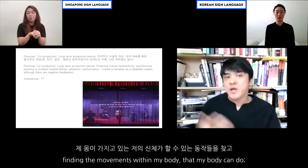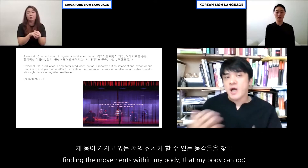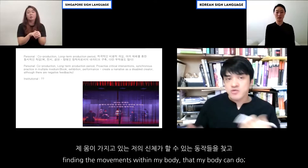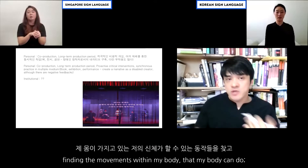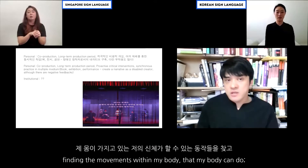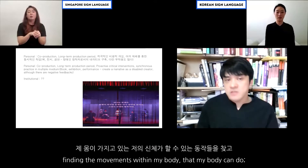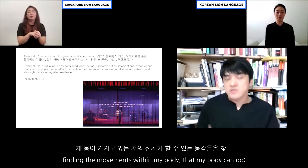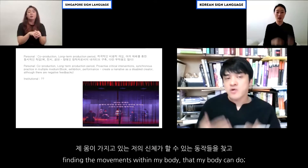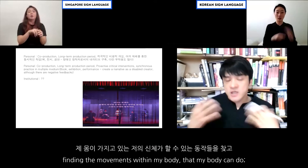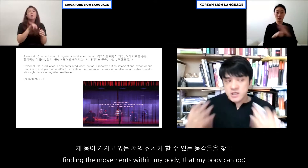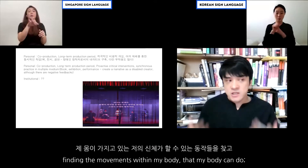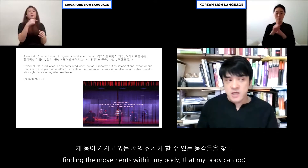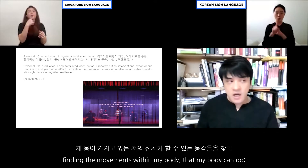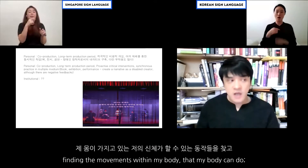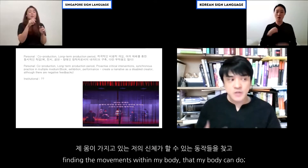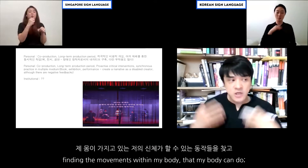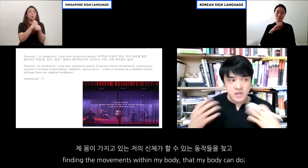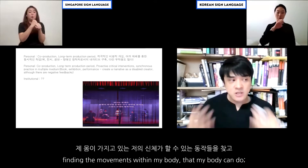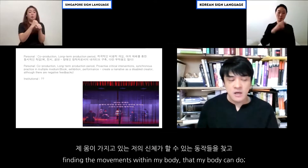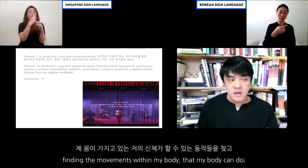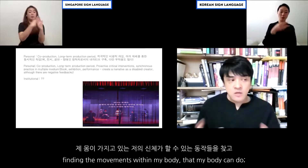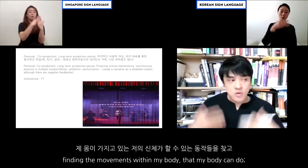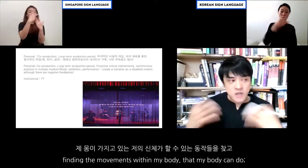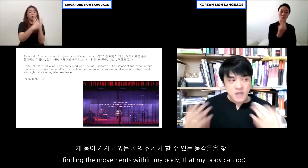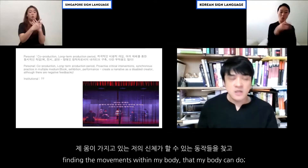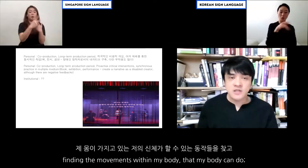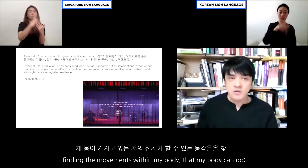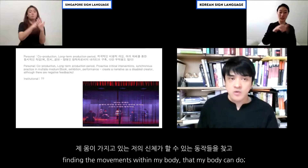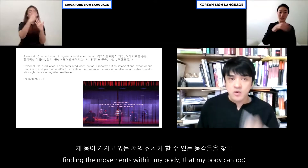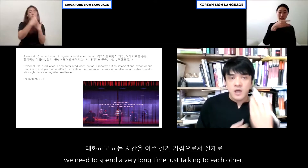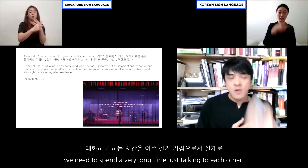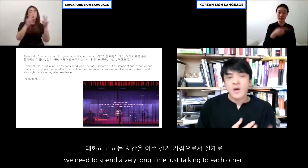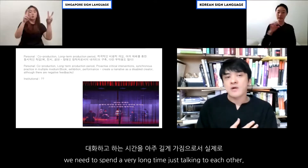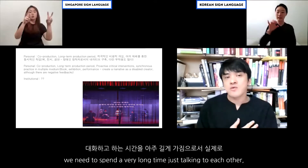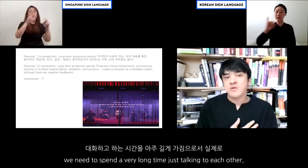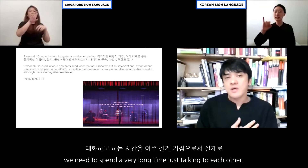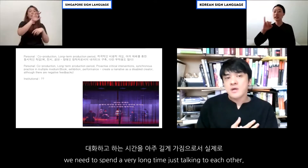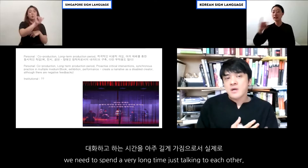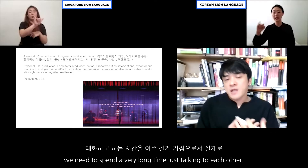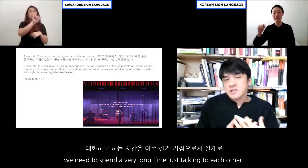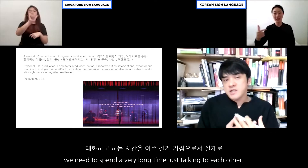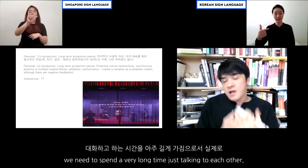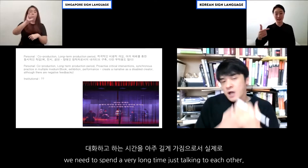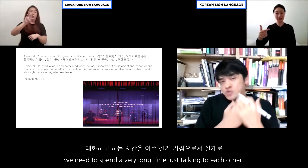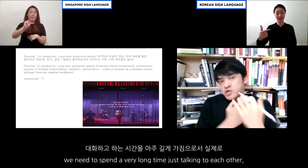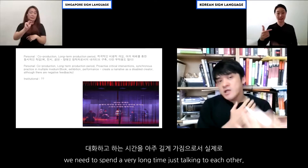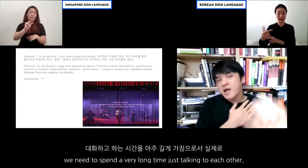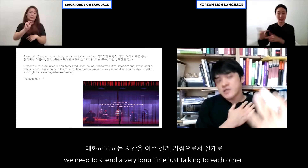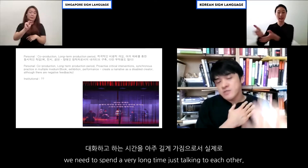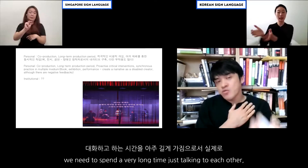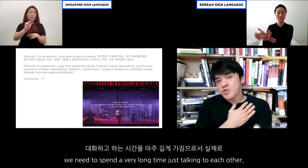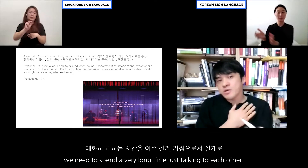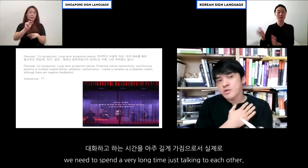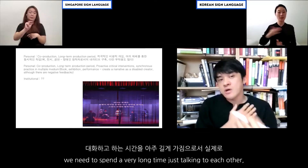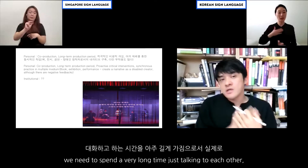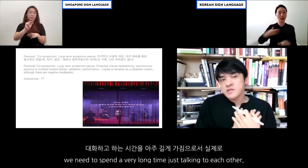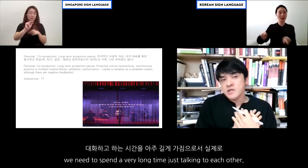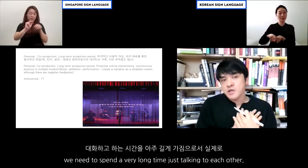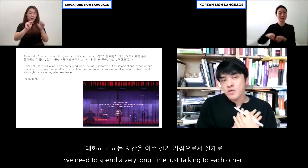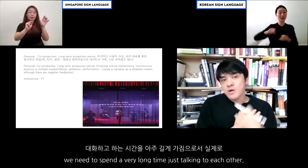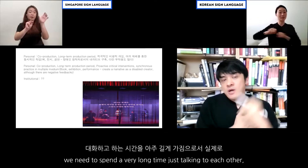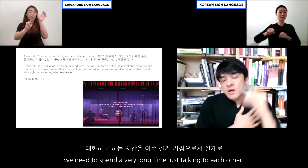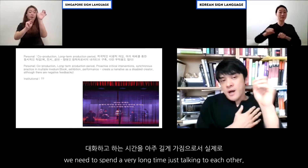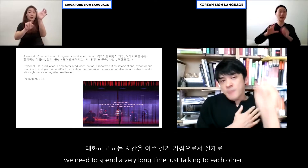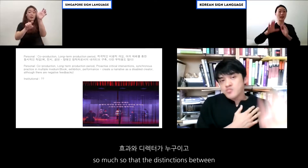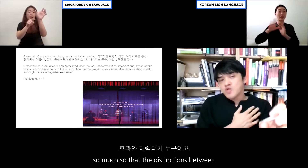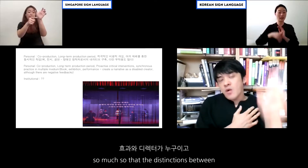제 몸이 가지고 있는 저의 신체가 할 수 있는 동작들을 찾고 대화하고 하는 시간을 아주 길게 가짐으로써